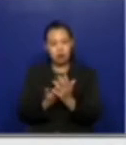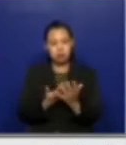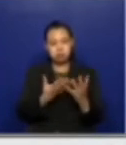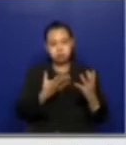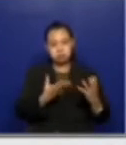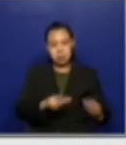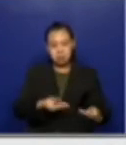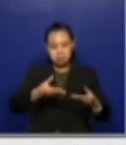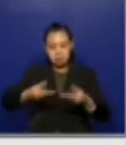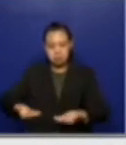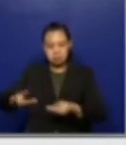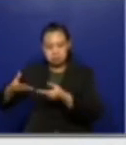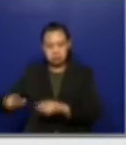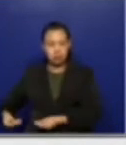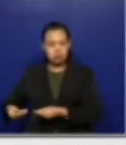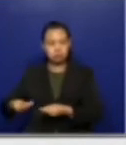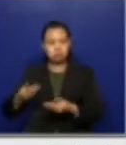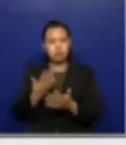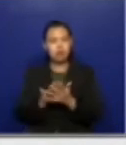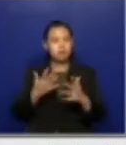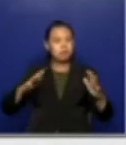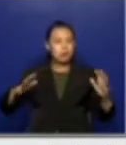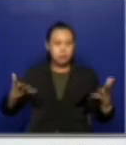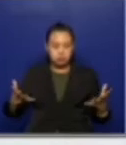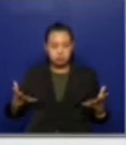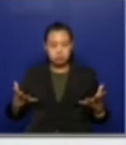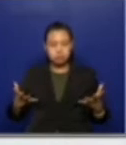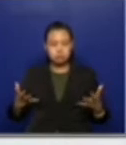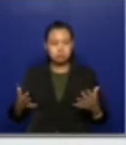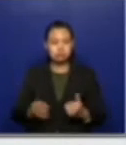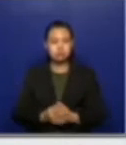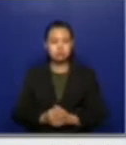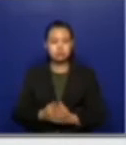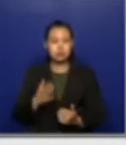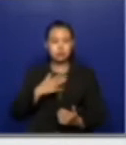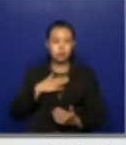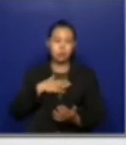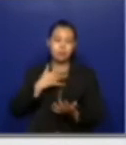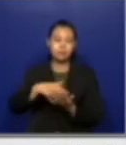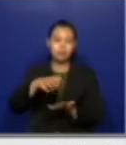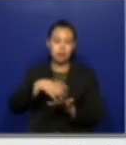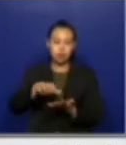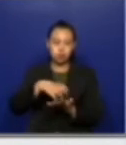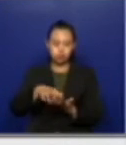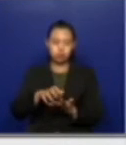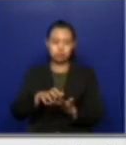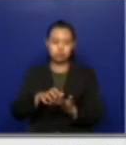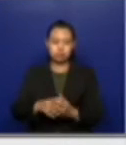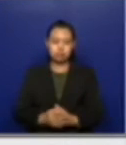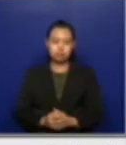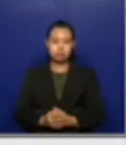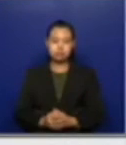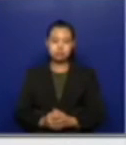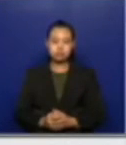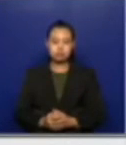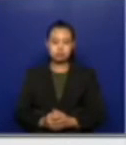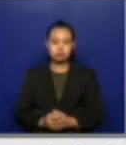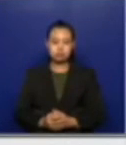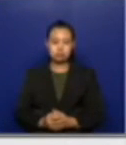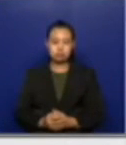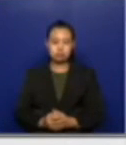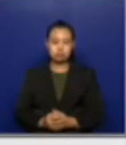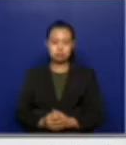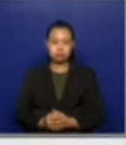ชิงประจักษ์ดังที่กระผมได้กราบเรียนมาดังกล่าวข้างต้นพลเอกประยุทธ์จันทร์โอช